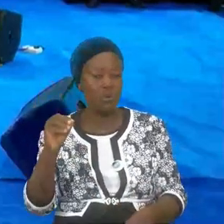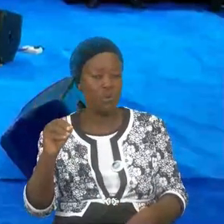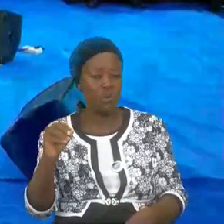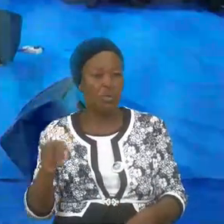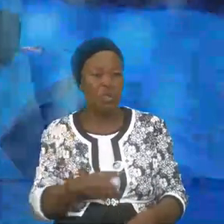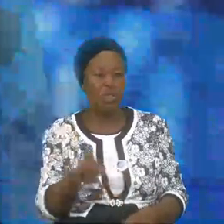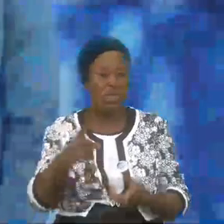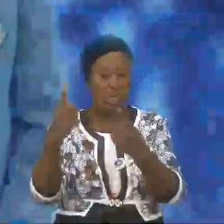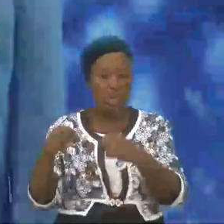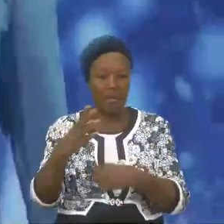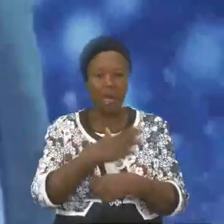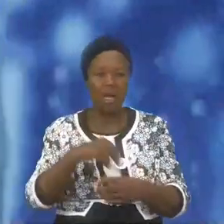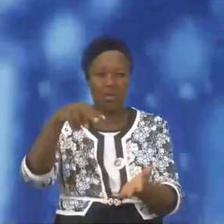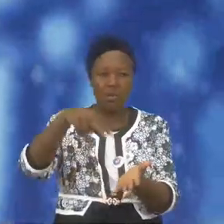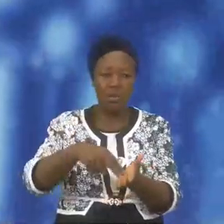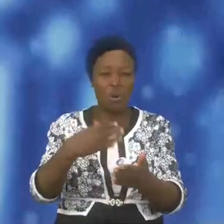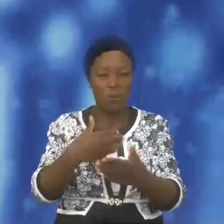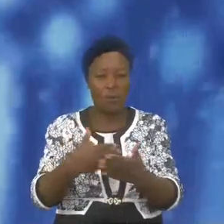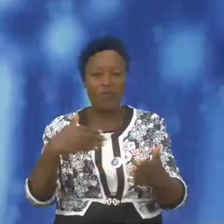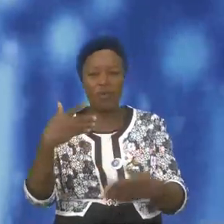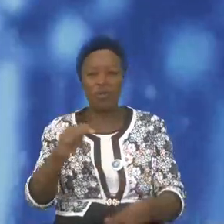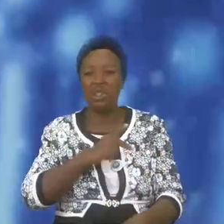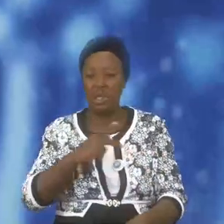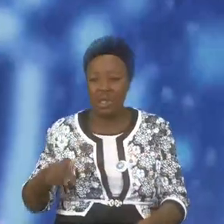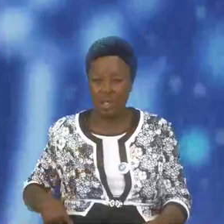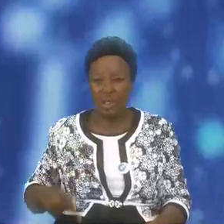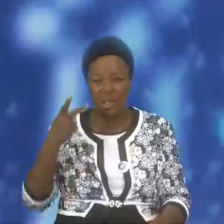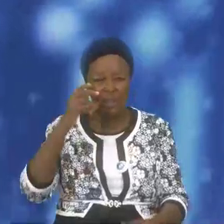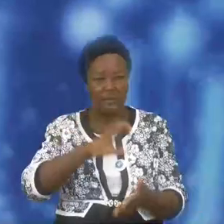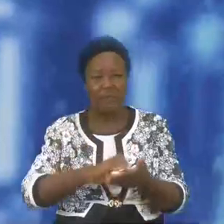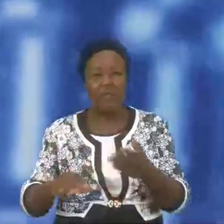se présentèrent devant le roi.